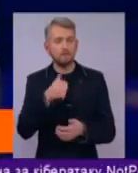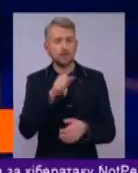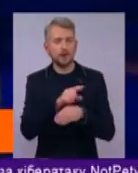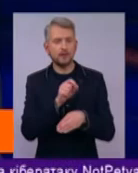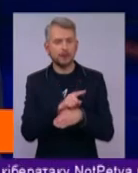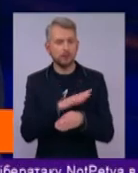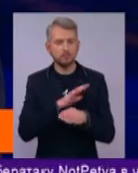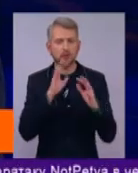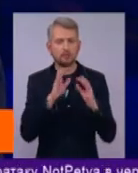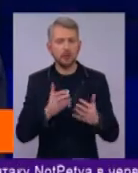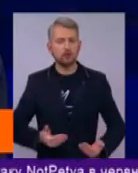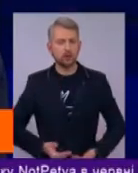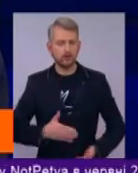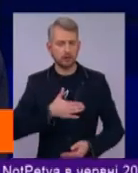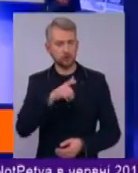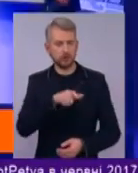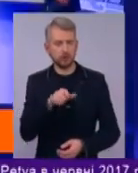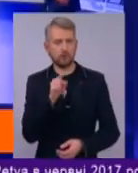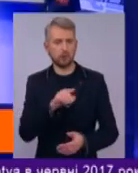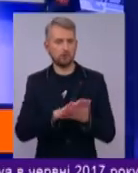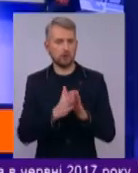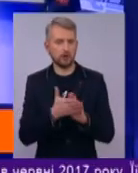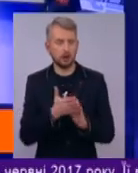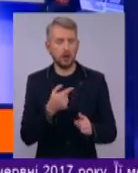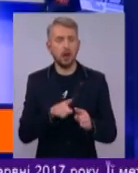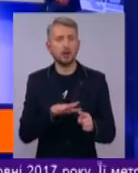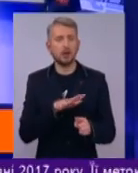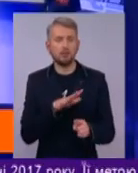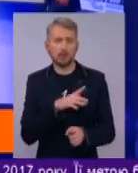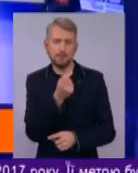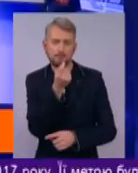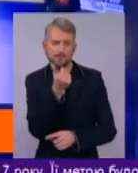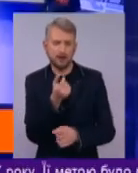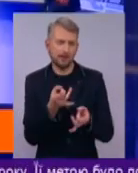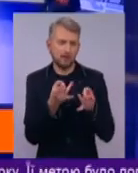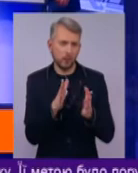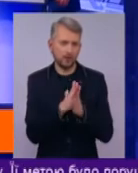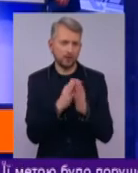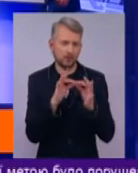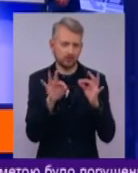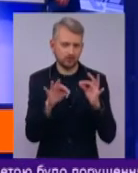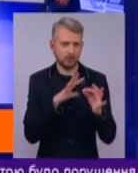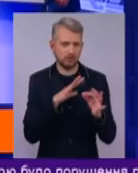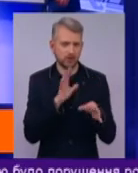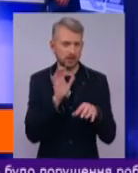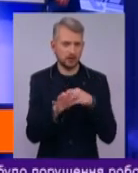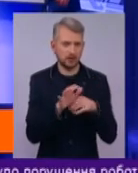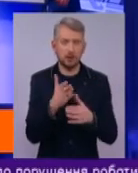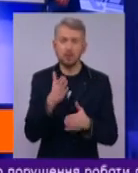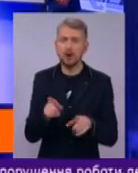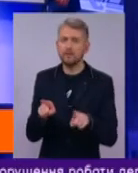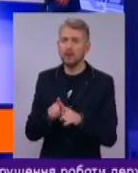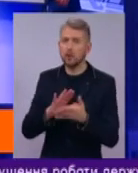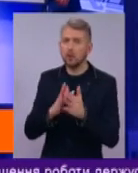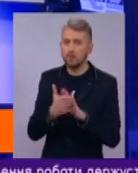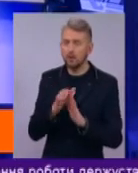зберегти життя наших людей в той ситуації. От це от була, хоча маленька, вона простенька, книжечка була іздана. Кроме того, напевно, що в таких умовах